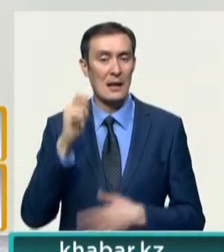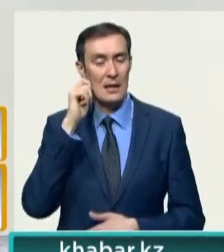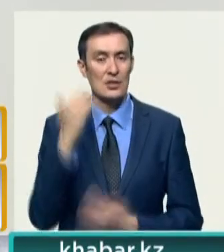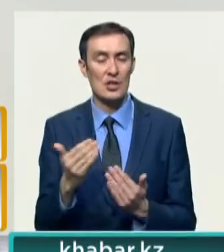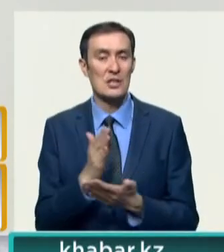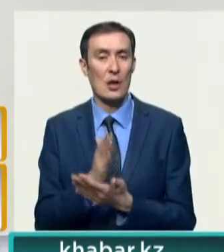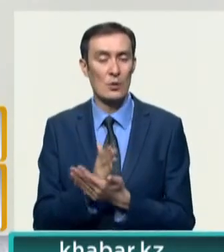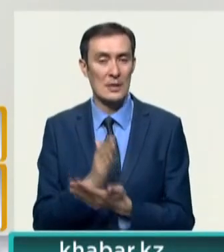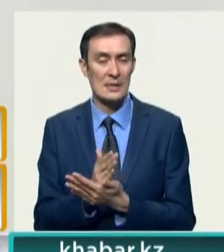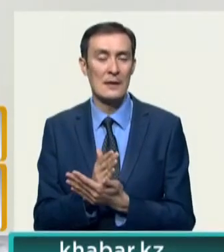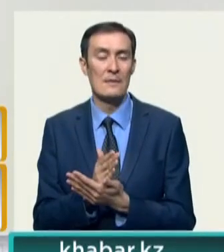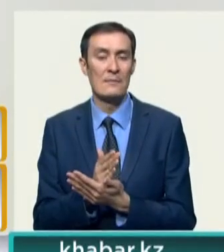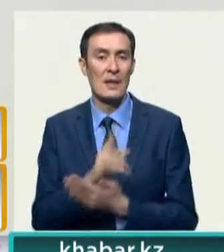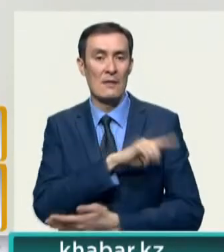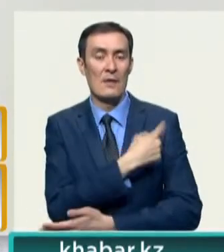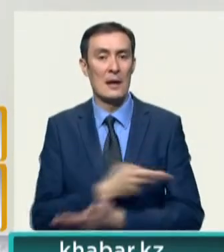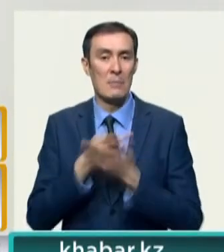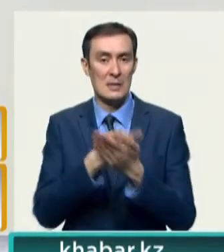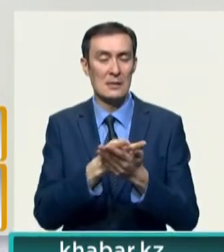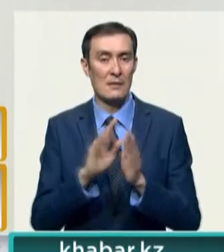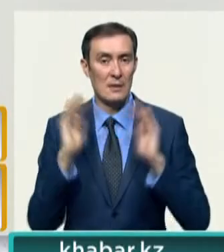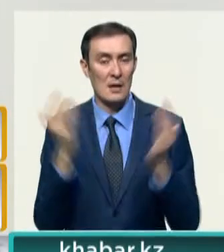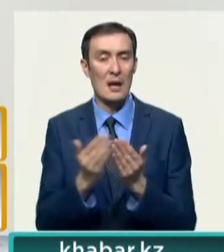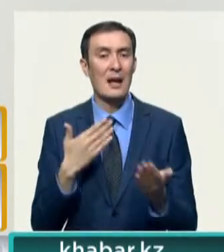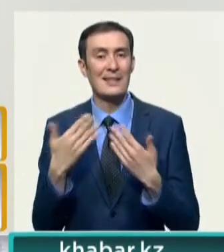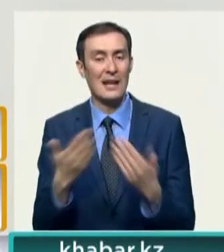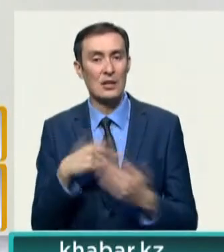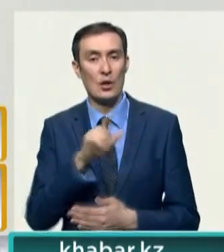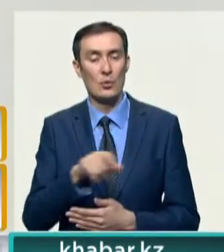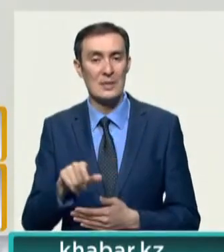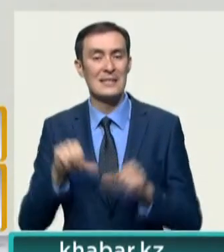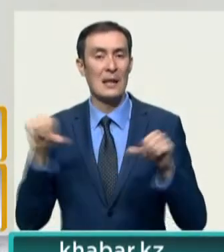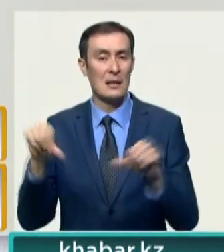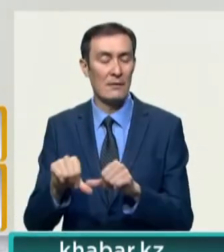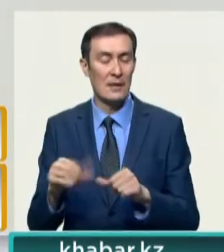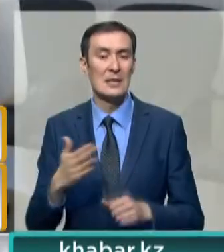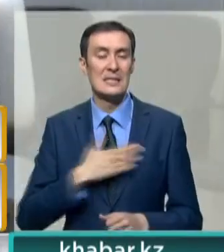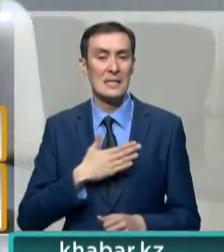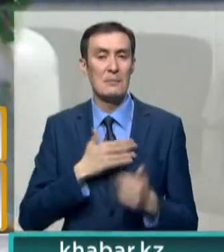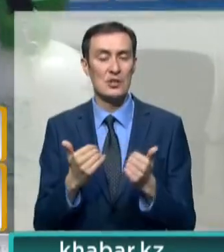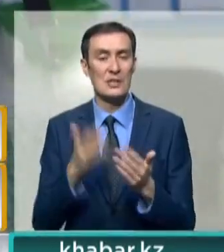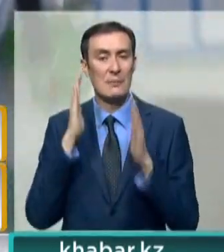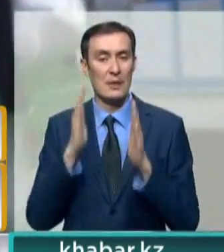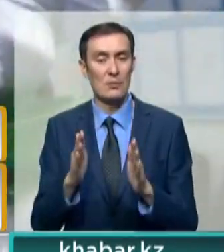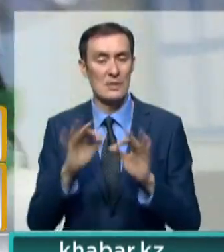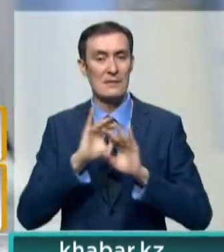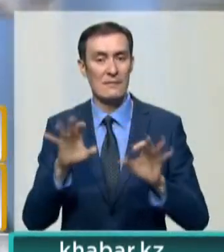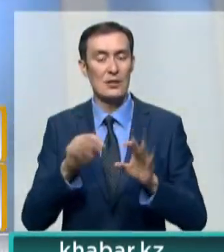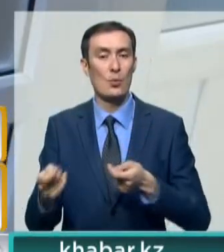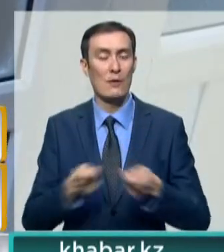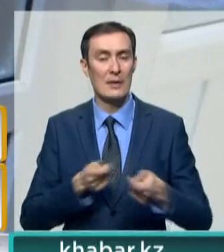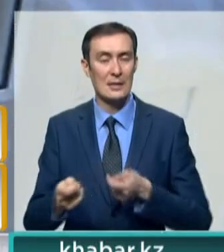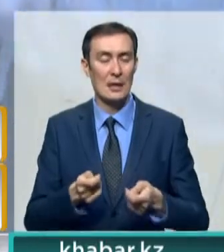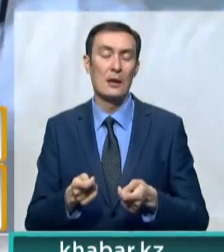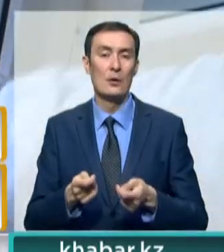Сейчас они находятся в боксированном отделении, все контактные изолированы. С нами на прямой связи